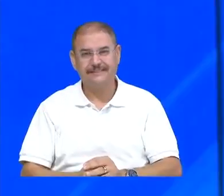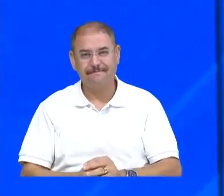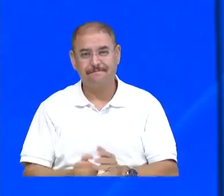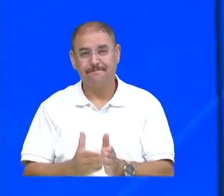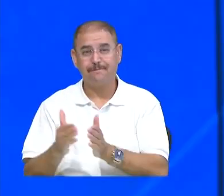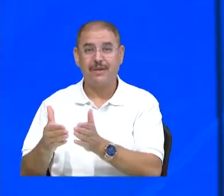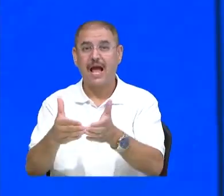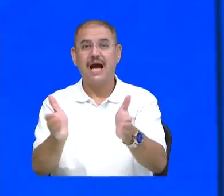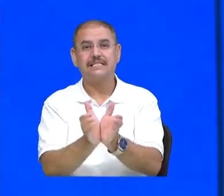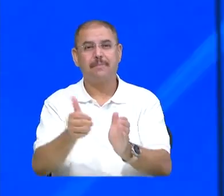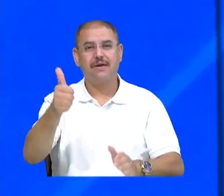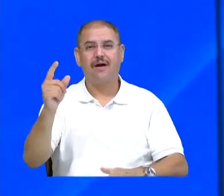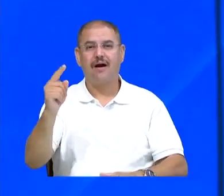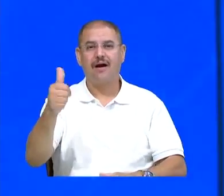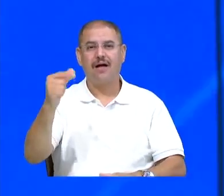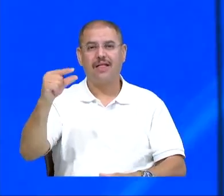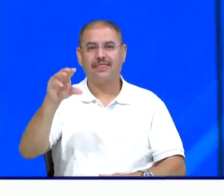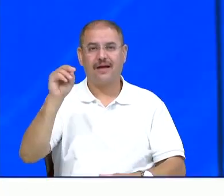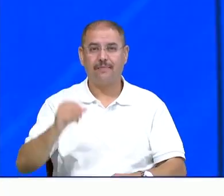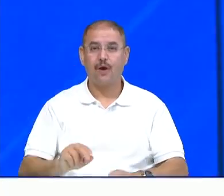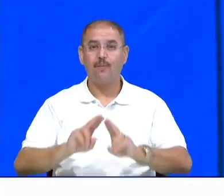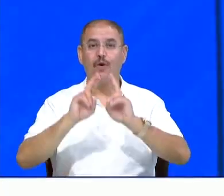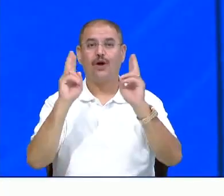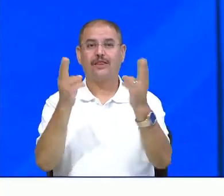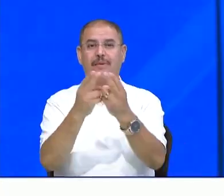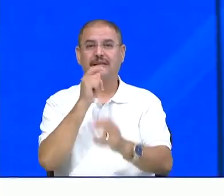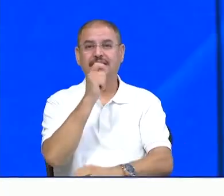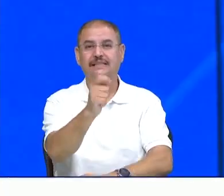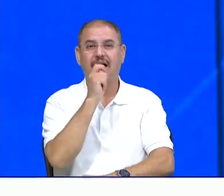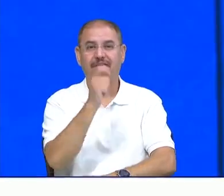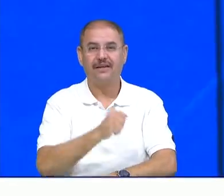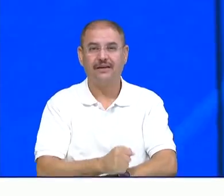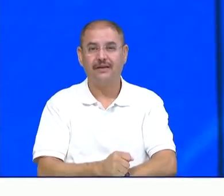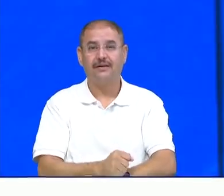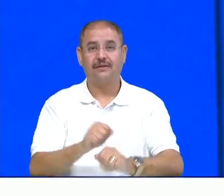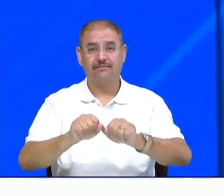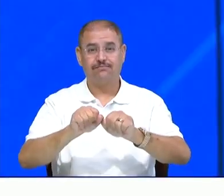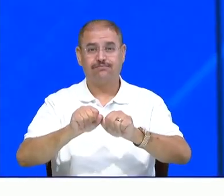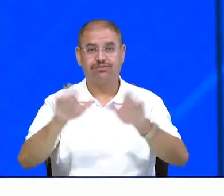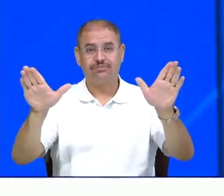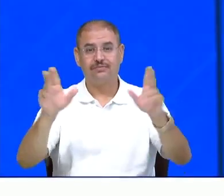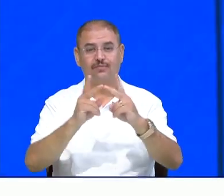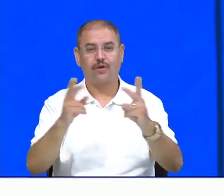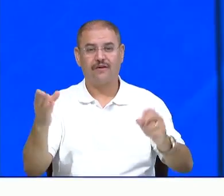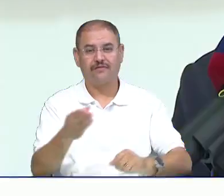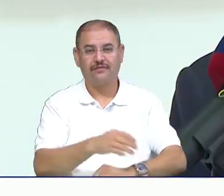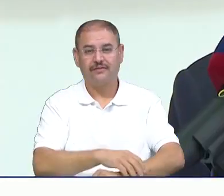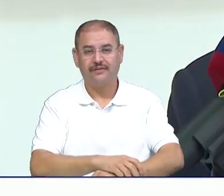أعلن حزب إرادة خلال مؤتمر صحفي عن إطلاق برنامجه الانتخابي في جميع المجالات.